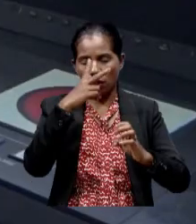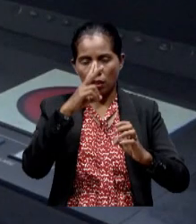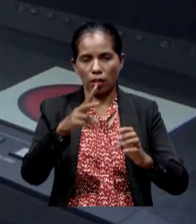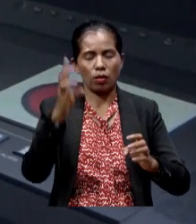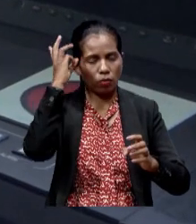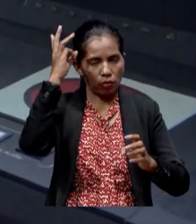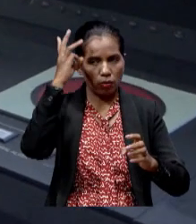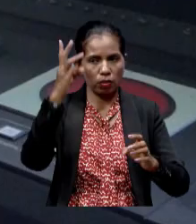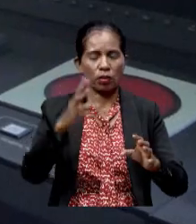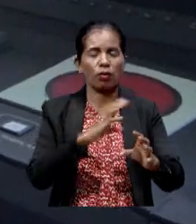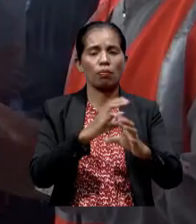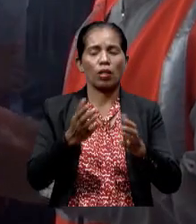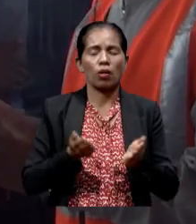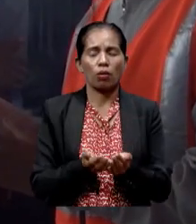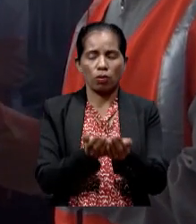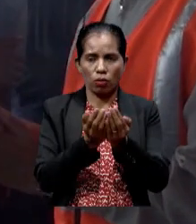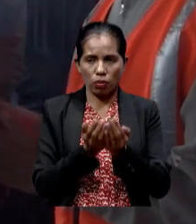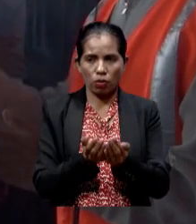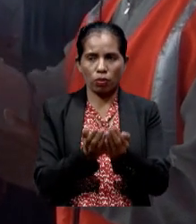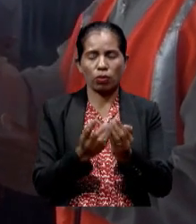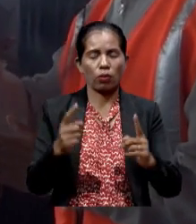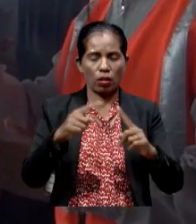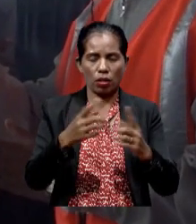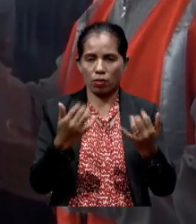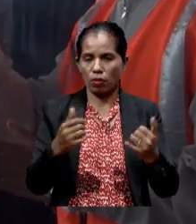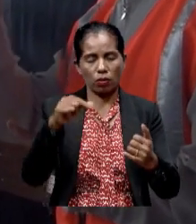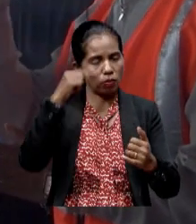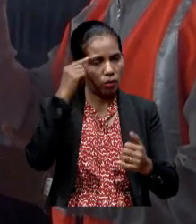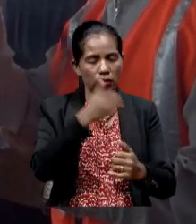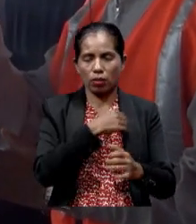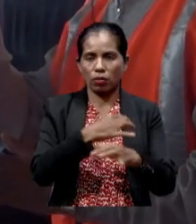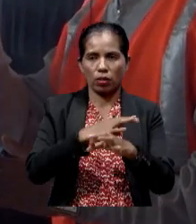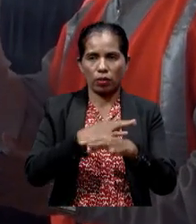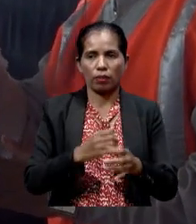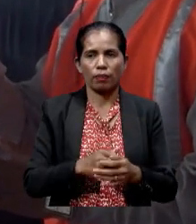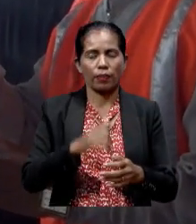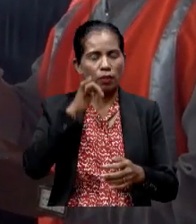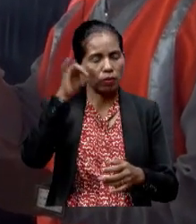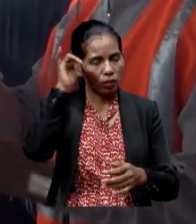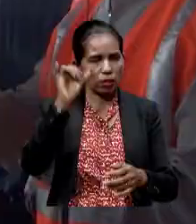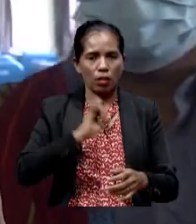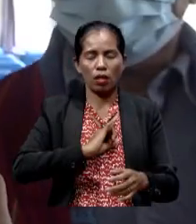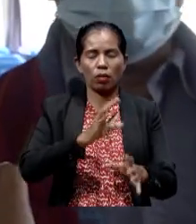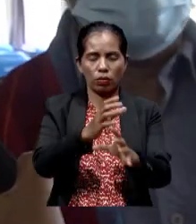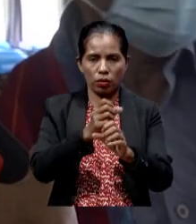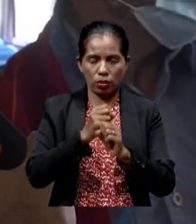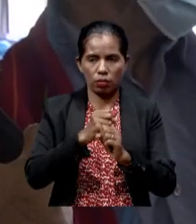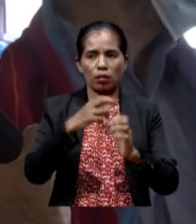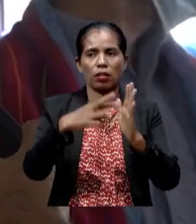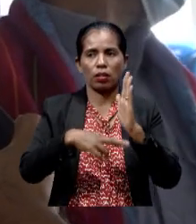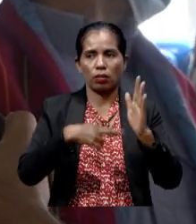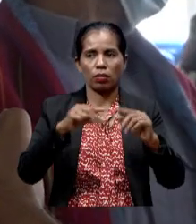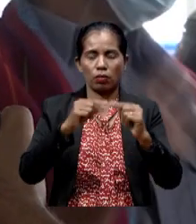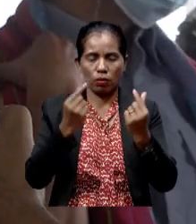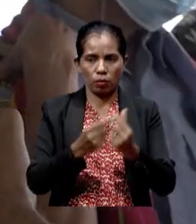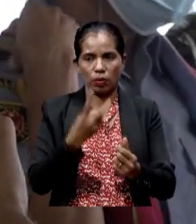ho kondisong ro Berling Ramelau nebe to agora governo sedau kalau tensang tama hursi ke makau sim relator usa minia be ekipa ne